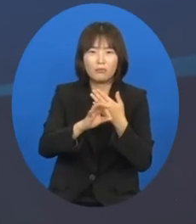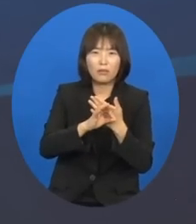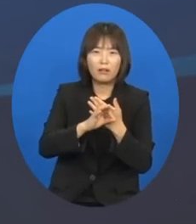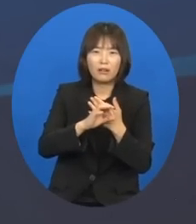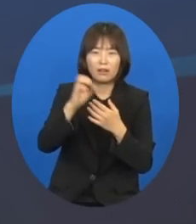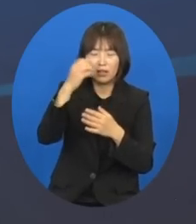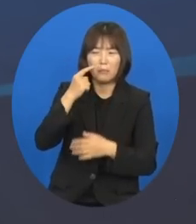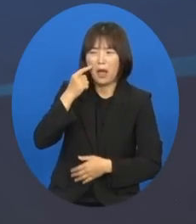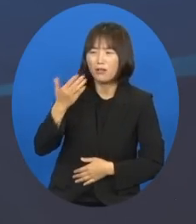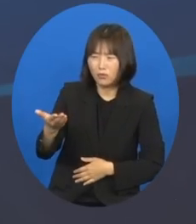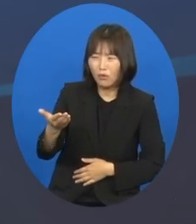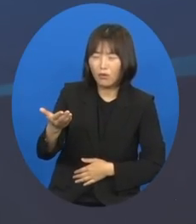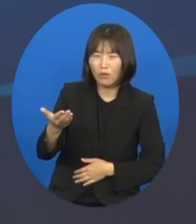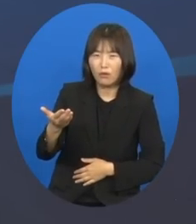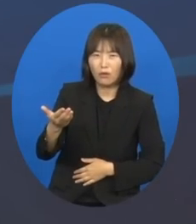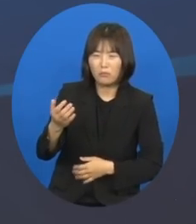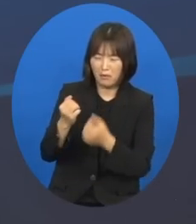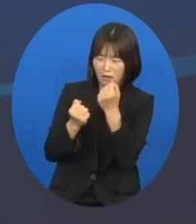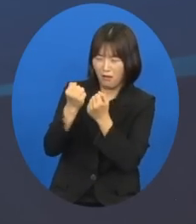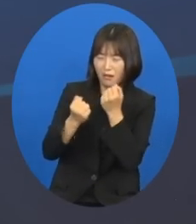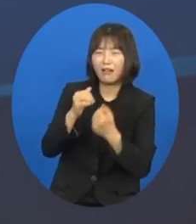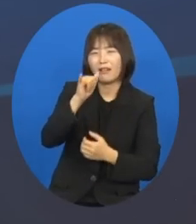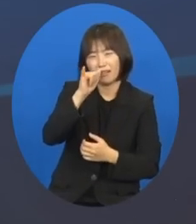방법은 다 있습니다